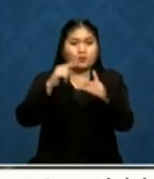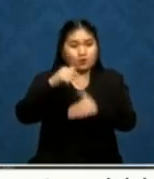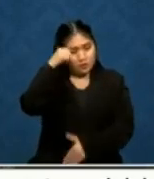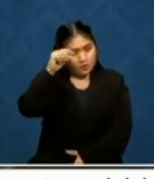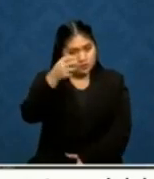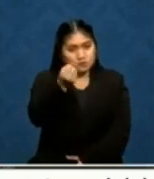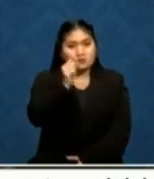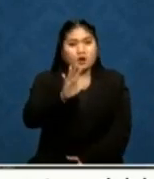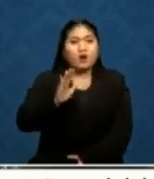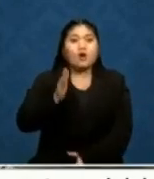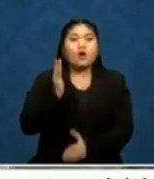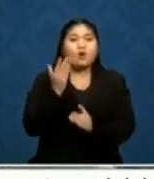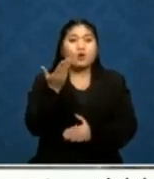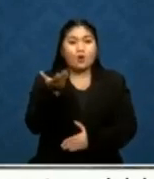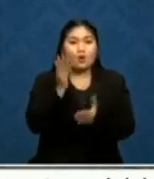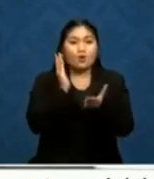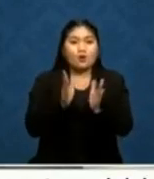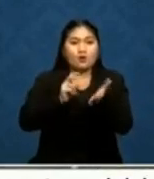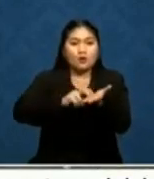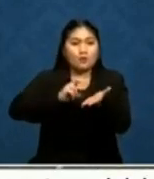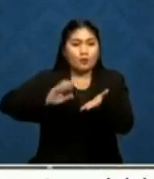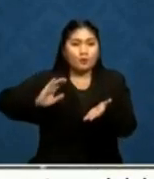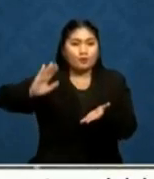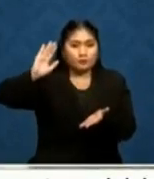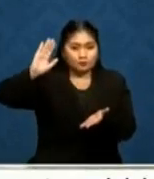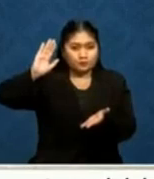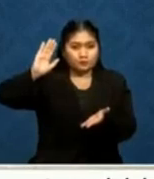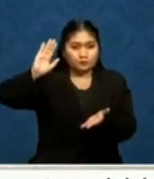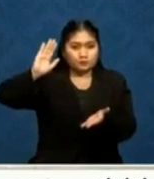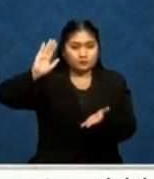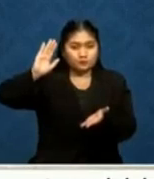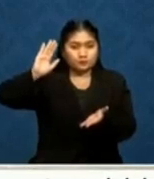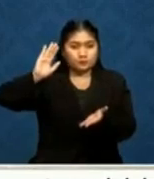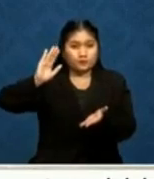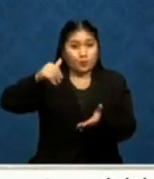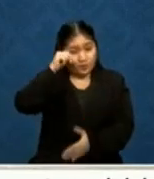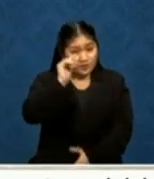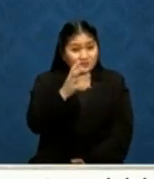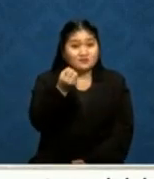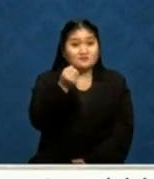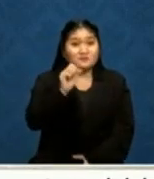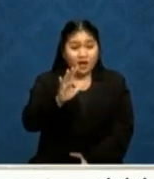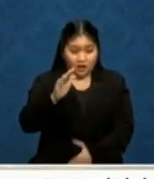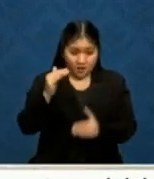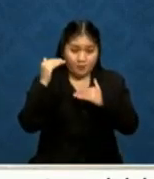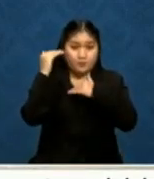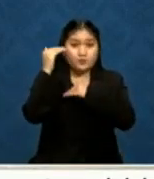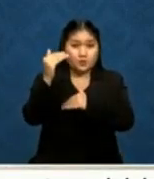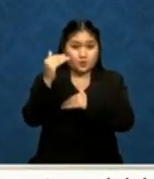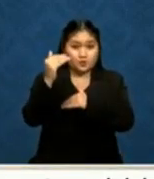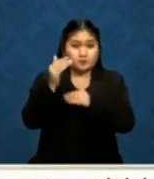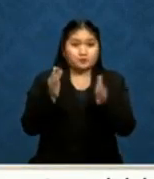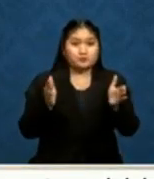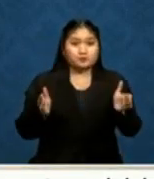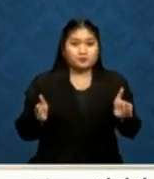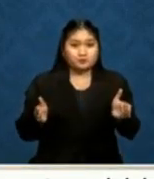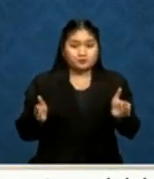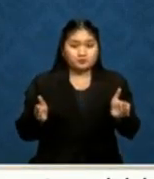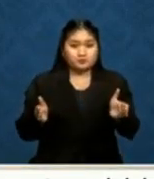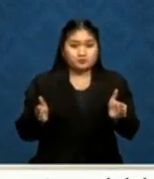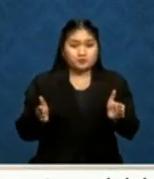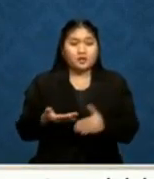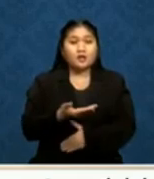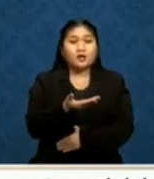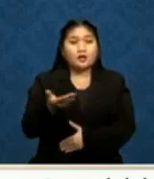วันครับขอผู้รับรองด้วยครับ ครับแปรยติในเวลา15วันนะครับท่านสมาชิ